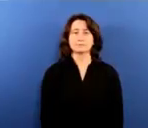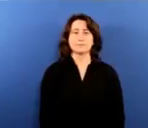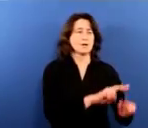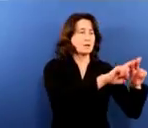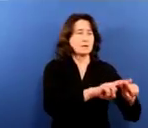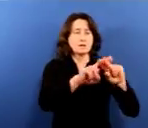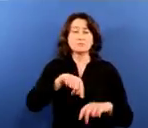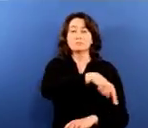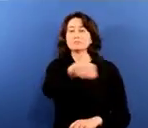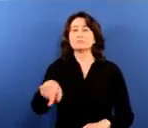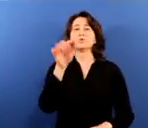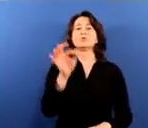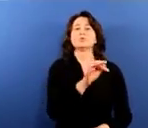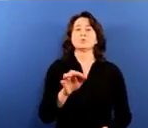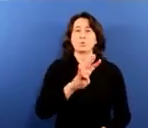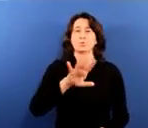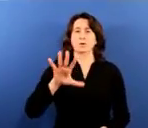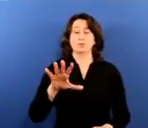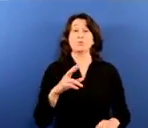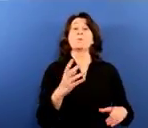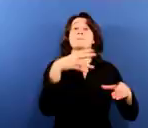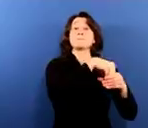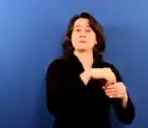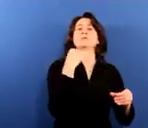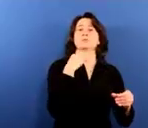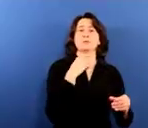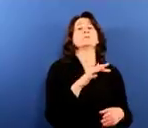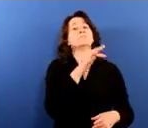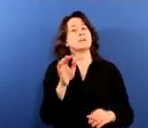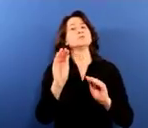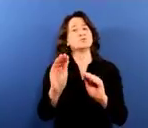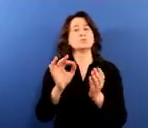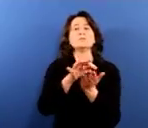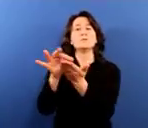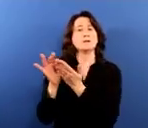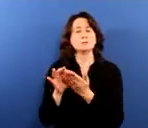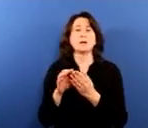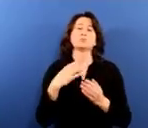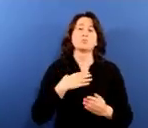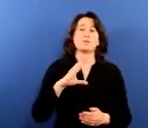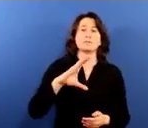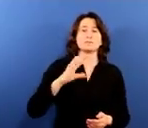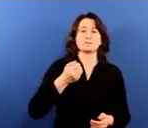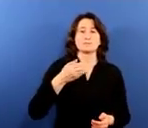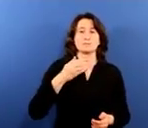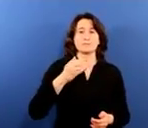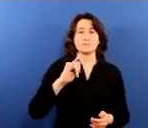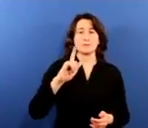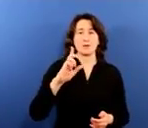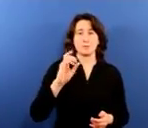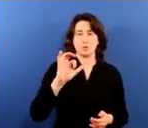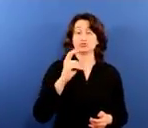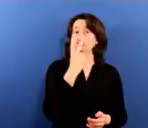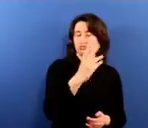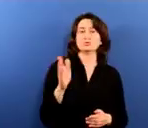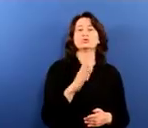2 kabildoak eta Balear uharteetako 2 konseillerrak sartu dira azterketan, guztira 55 erakunde. Bizkaiak